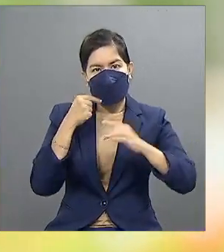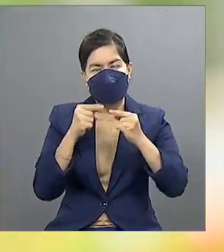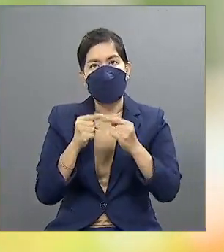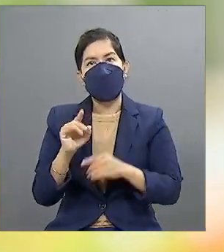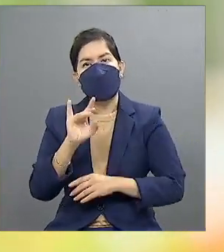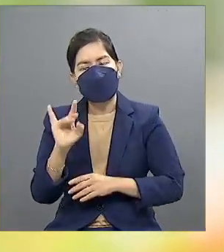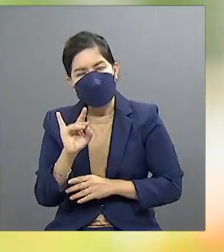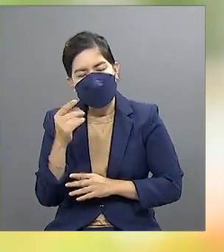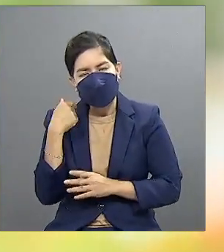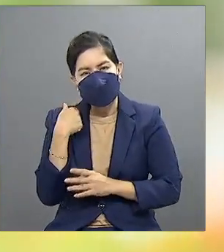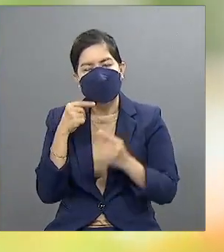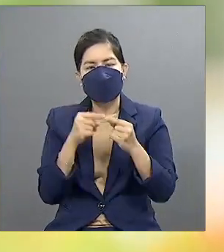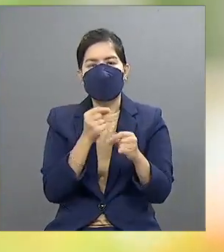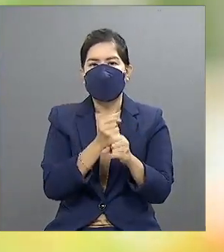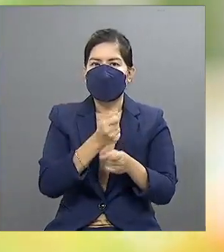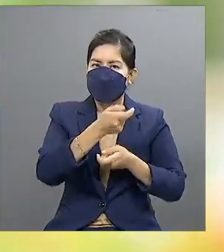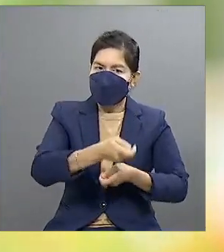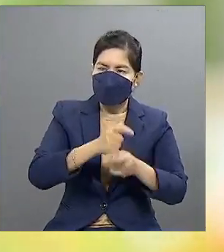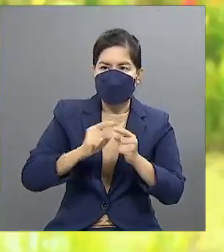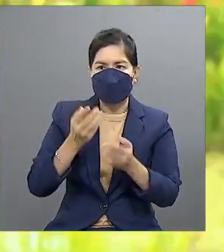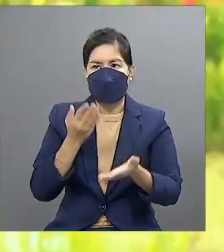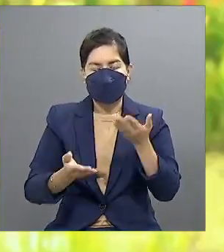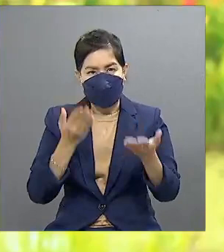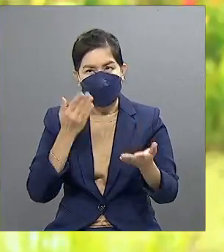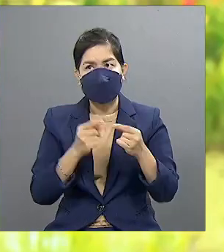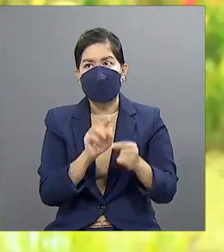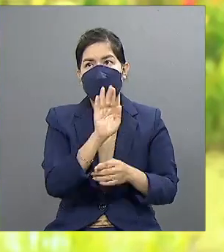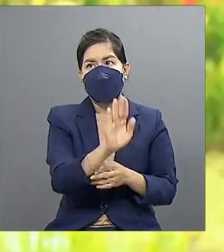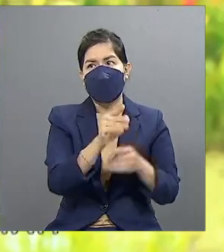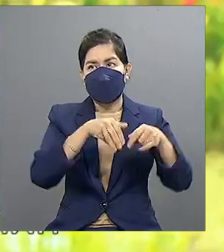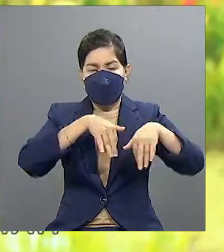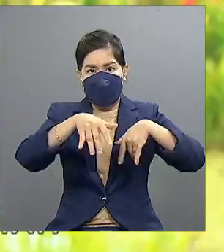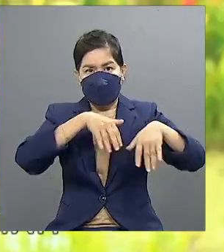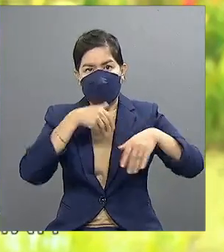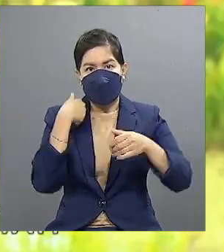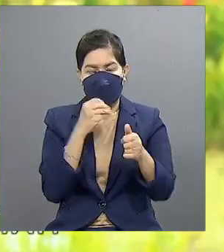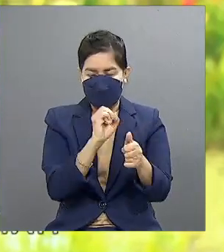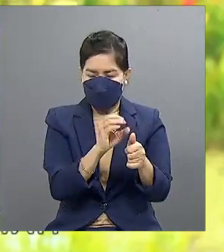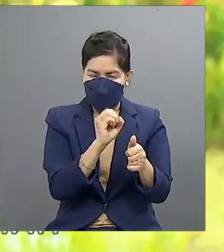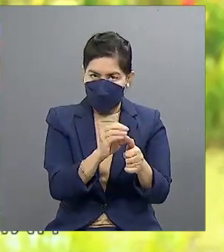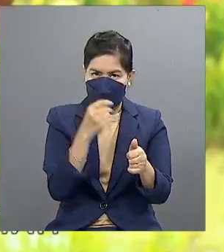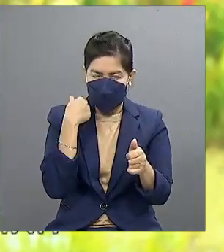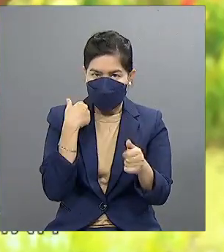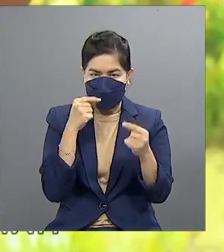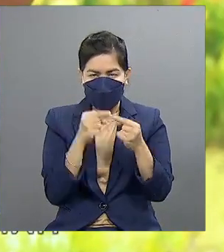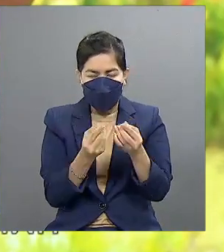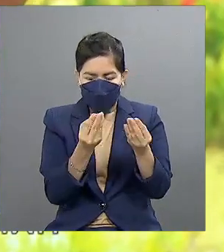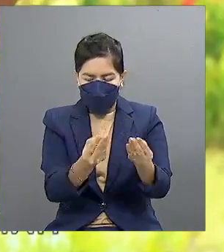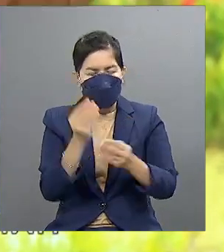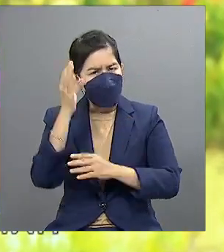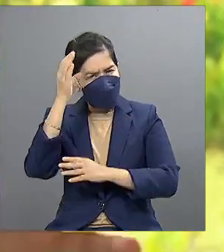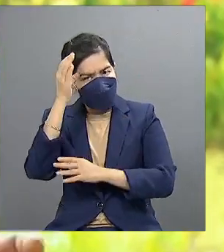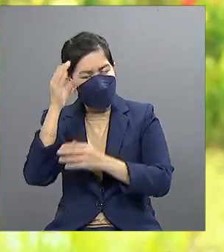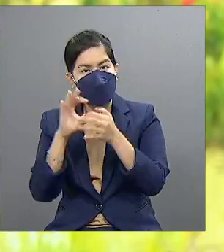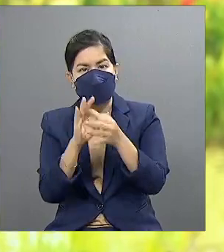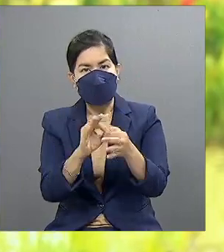ะครับส่วนภาคประชาชนก็มาแนะนำให้ความรู้ต่างๆนะครับให้องค์ความรู้ในเรื่องเกี่ยวกับแก้ไขปัญหาในเรื่องของการ